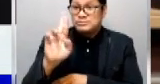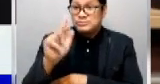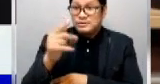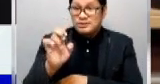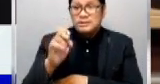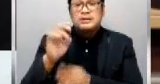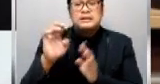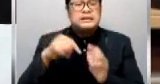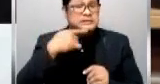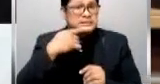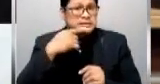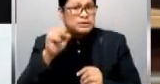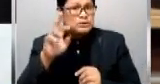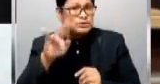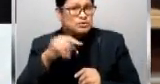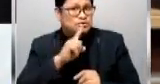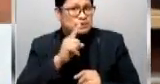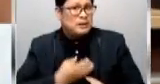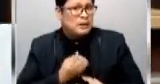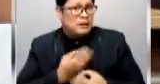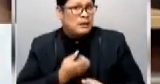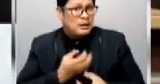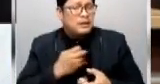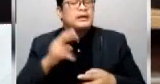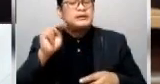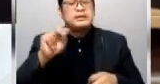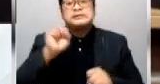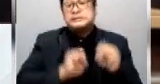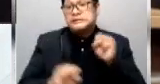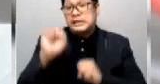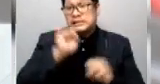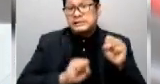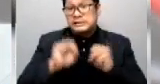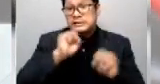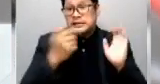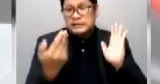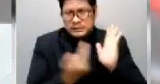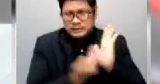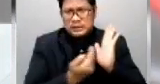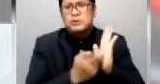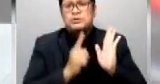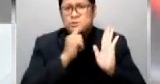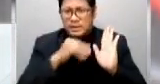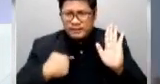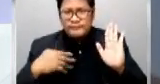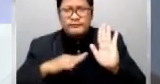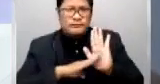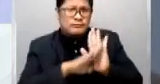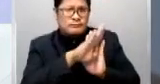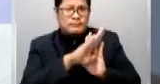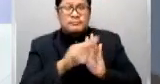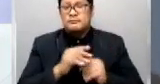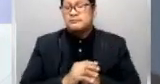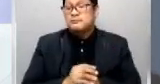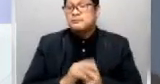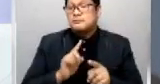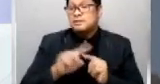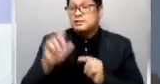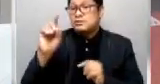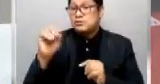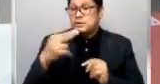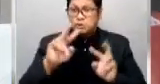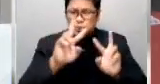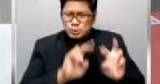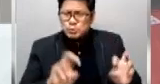yan. Kailangan natin ng scientific evidence to say that there really is a surge. Bagamat iniimbestigahan naman daw ng DOH kung mayroon ng